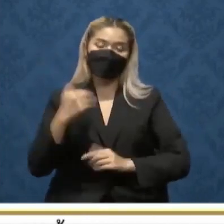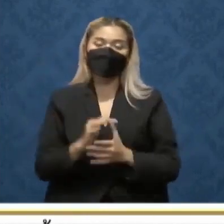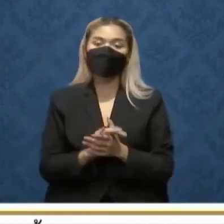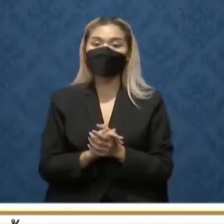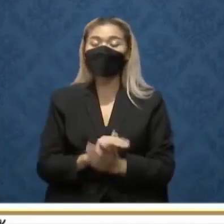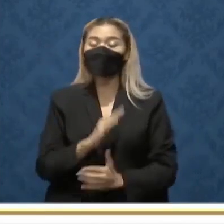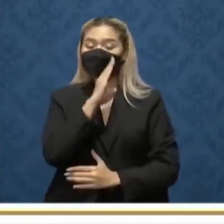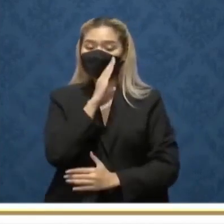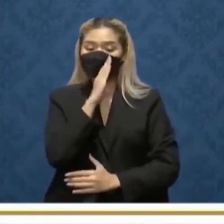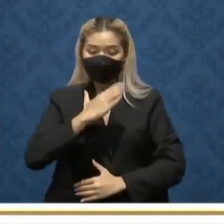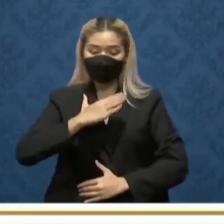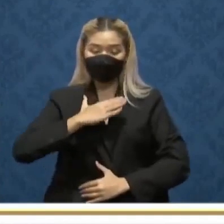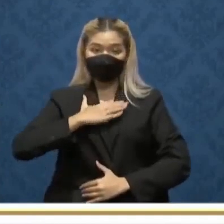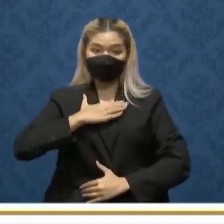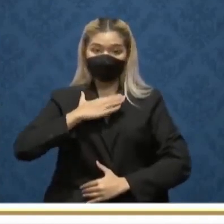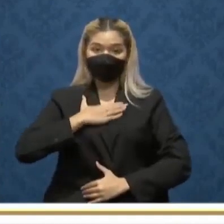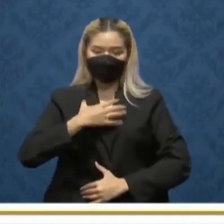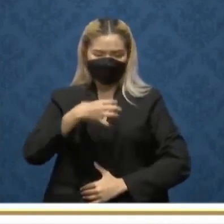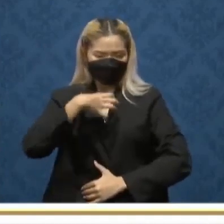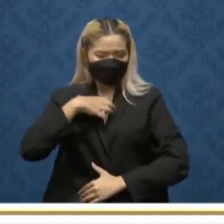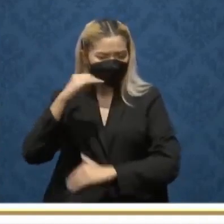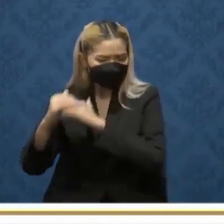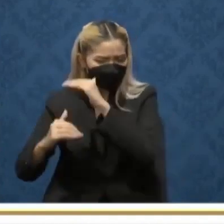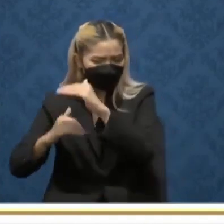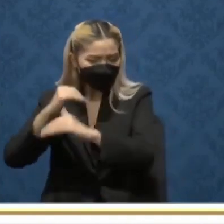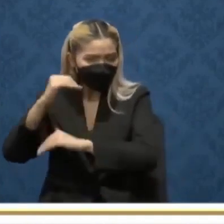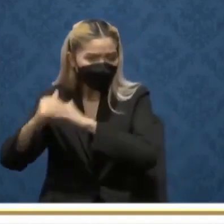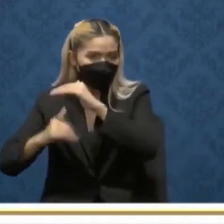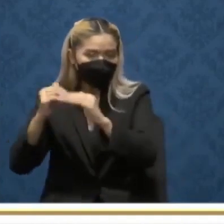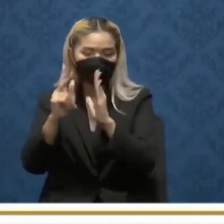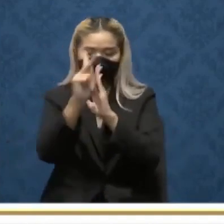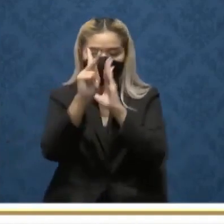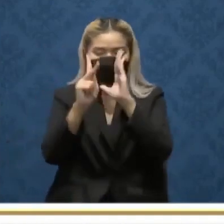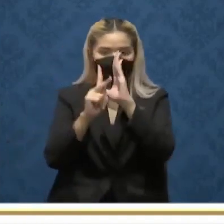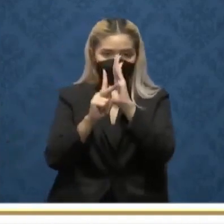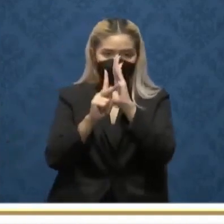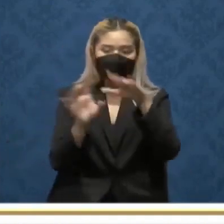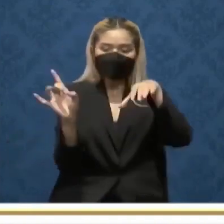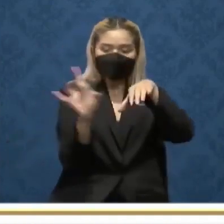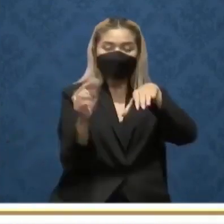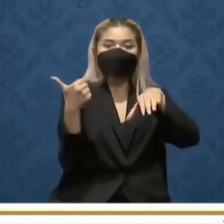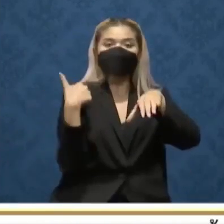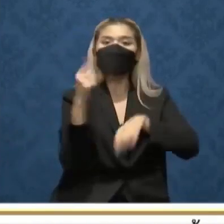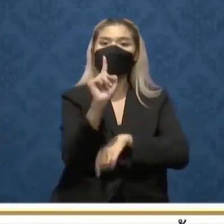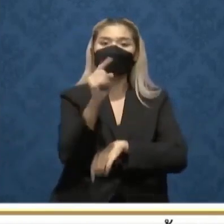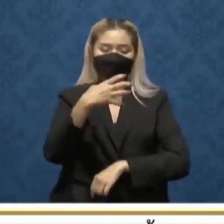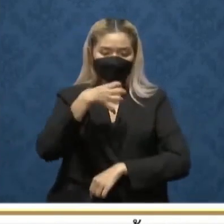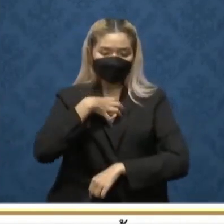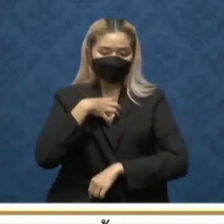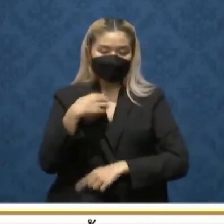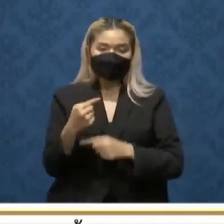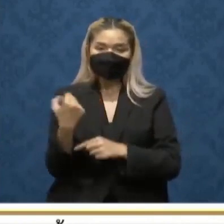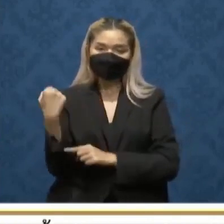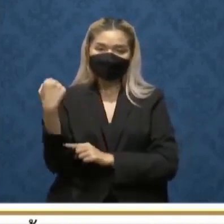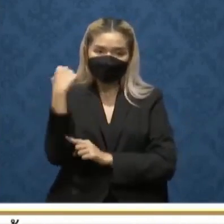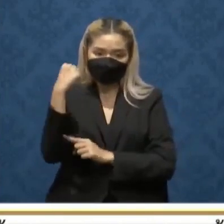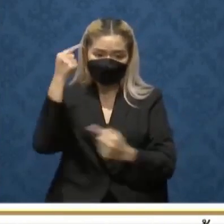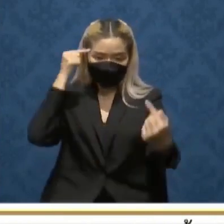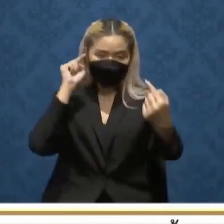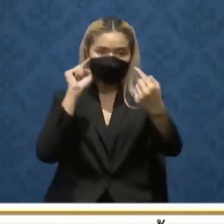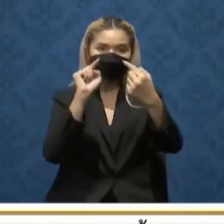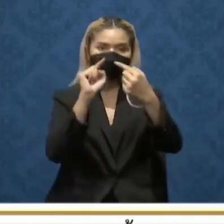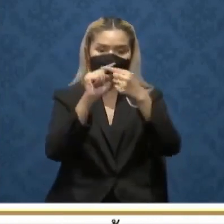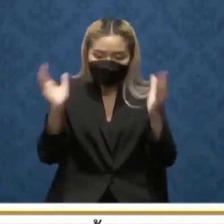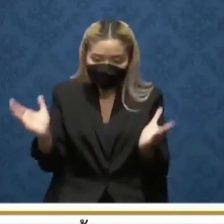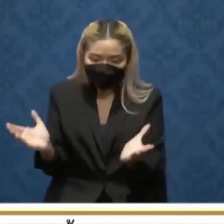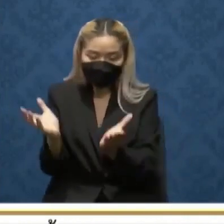ามารถพัฒนากระบวนการนิติบัญญัติให้มีประสิทธิภาพได้นั้นเราจำเป็นที่จะต้องมีความมุ่งมั่นที่จะยกระดับกระบวนการนิติบัญญัติ